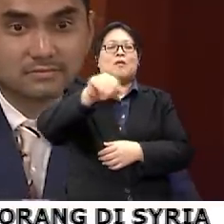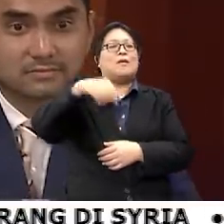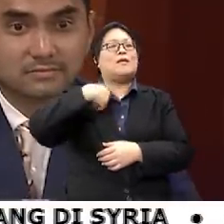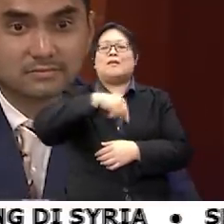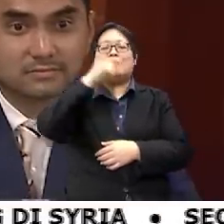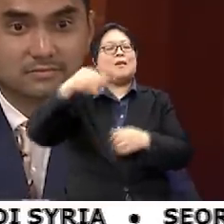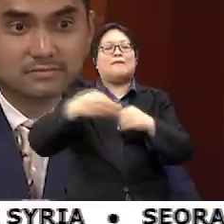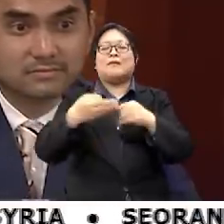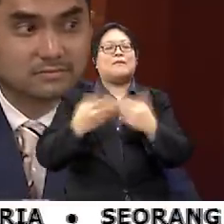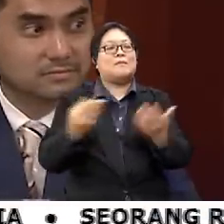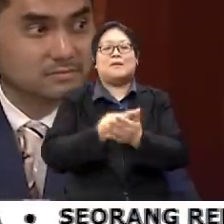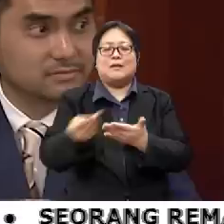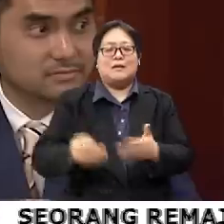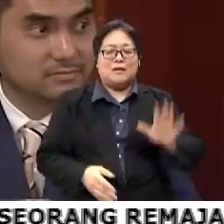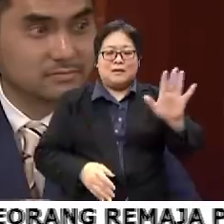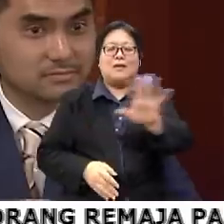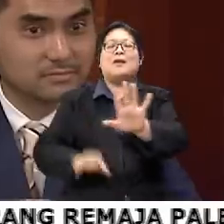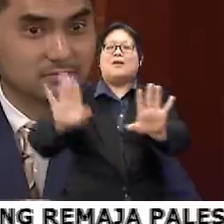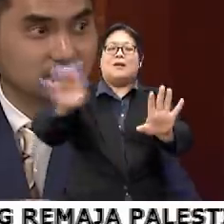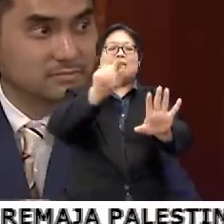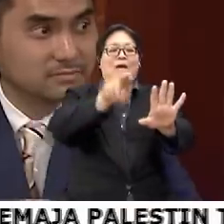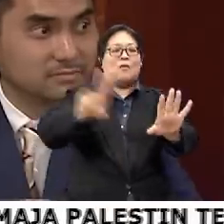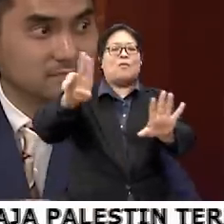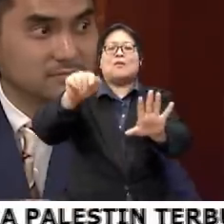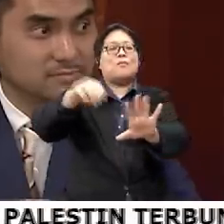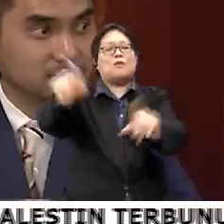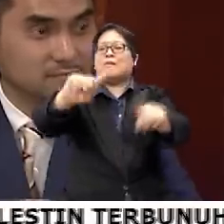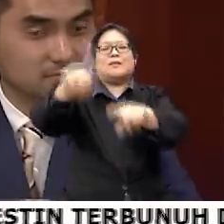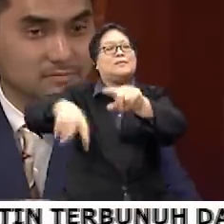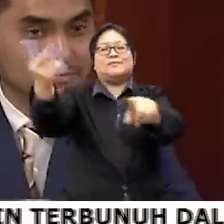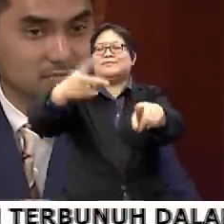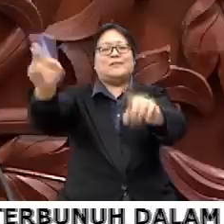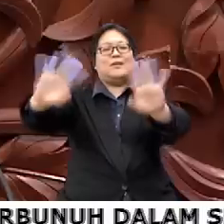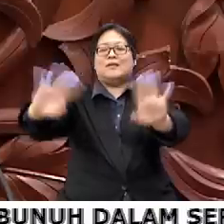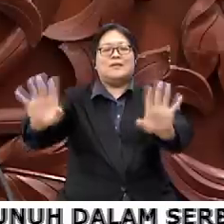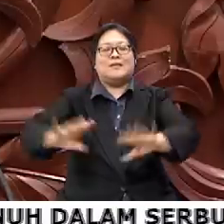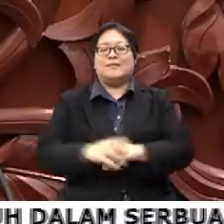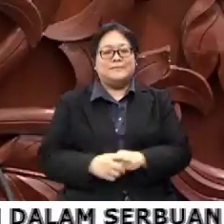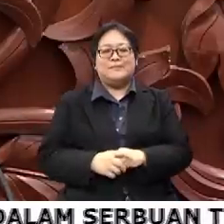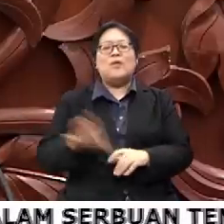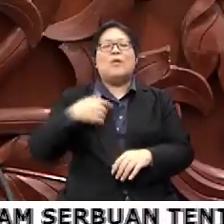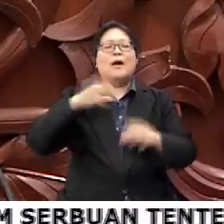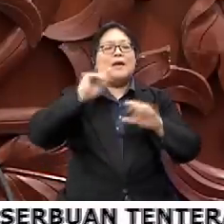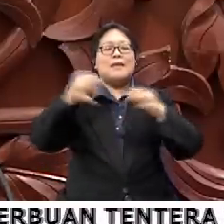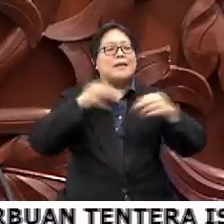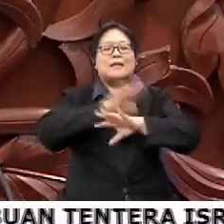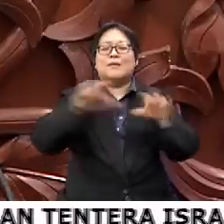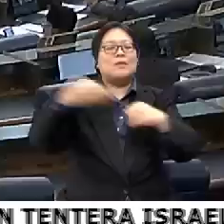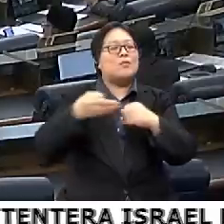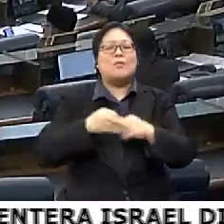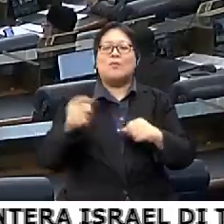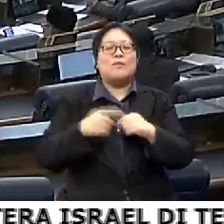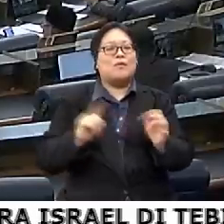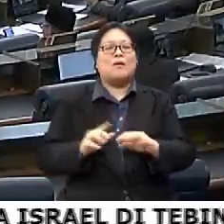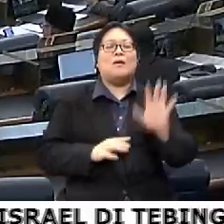memperfitnah bahawa ini pembelian. Tawau dan Sempurna tak boleh berbahas macam ini. Tak boleh. Saya nak jelaskan. Jangan buat tuduhan. Silakan Sempurna.